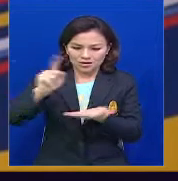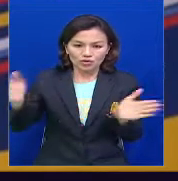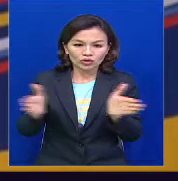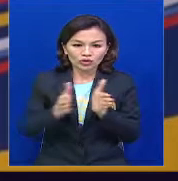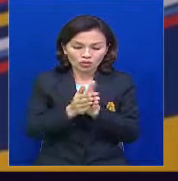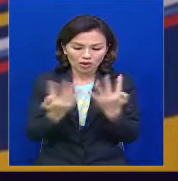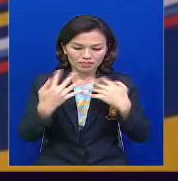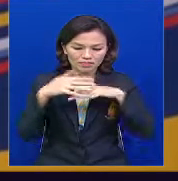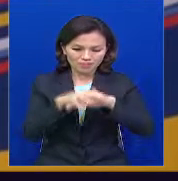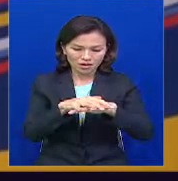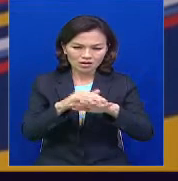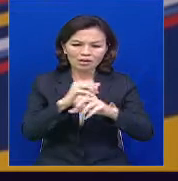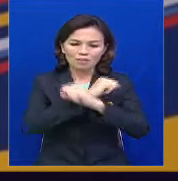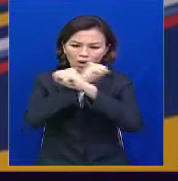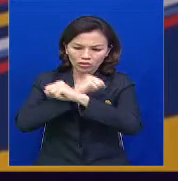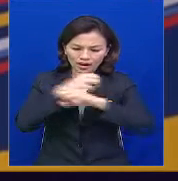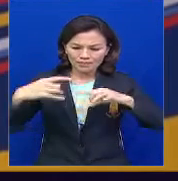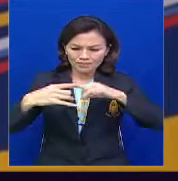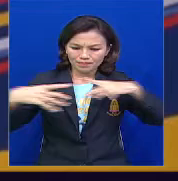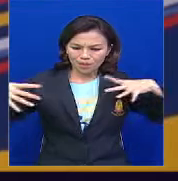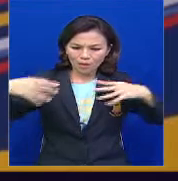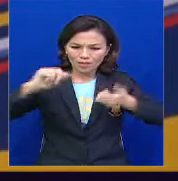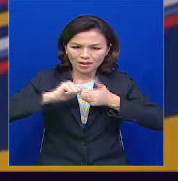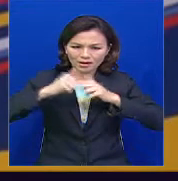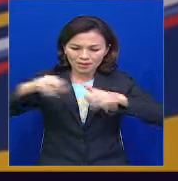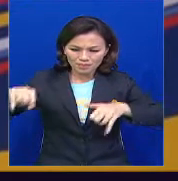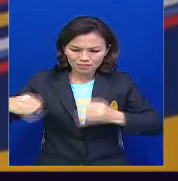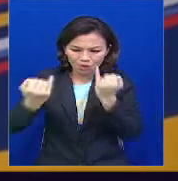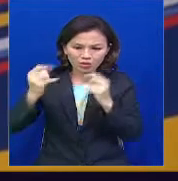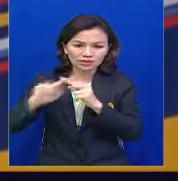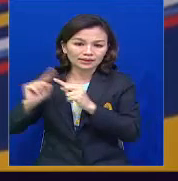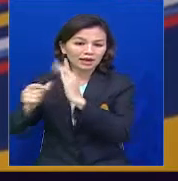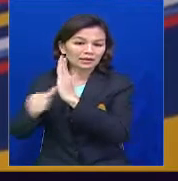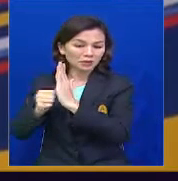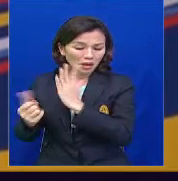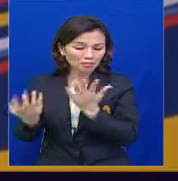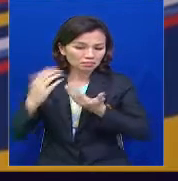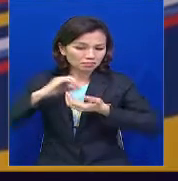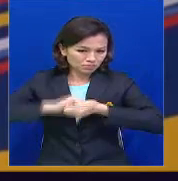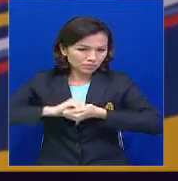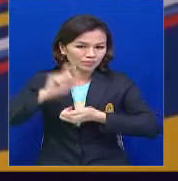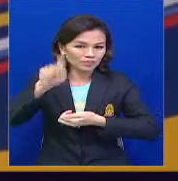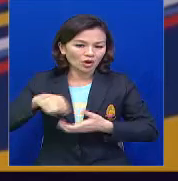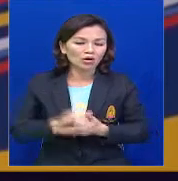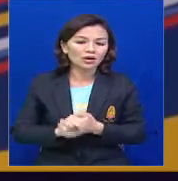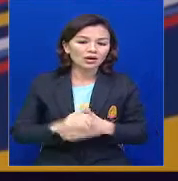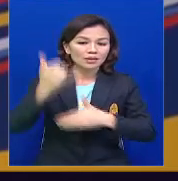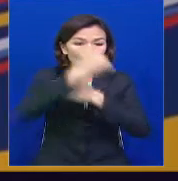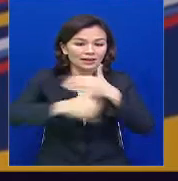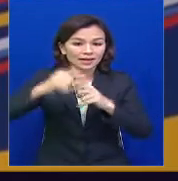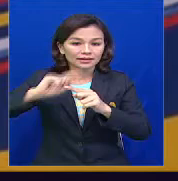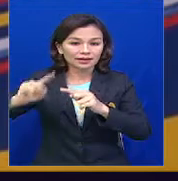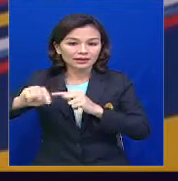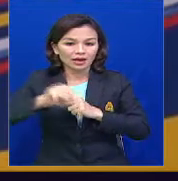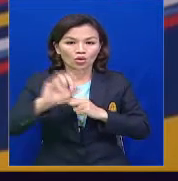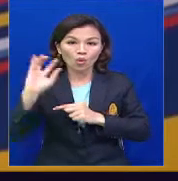ความขัดแย้งแล้วก็อย่างนอกจากนั้นยังส่งเสริมบทบาทของอาเซียนในการที่จะไปปฏิสัมพันธ์กับสหประชาชาติวันนี้โลกมันมีหลายส่วนด้วยกัน